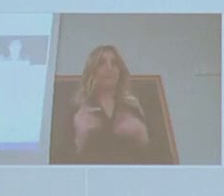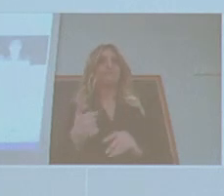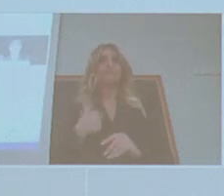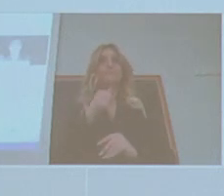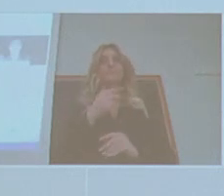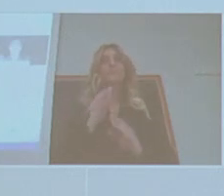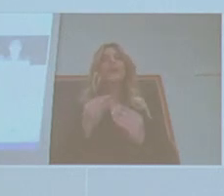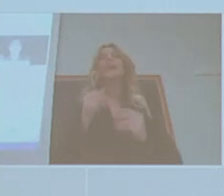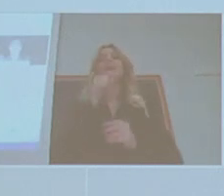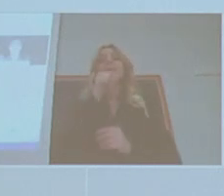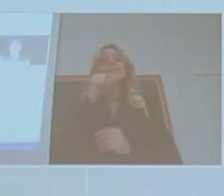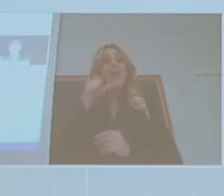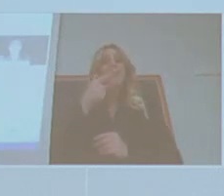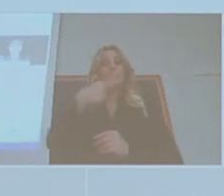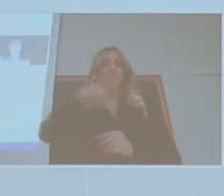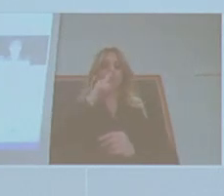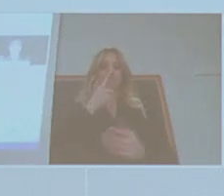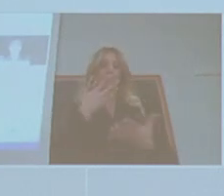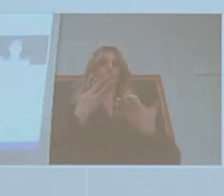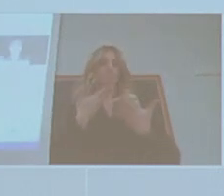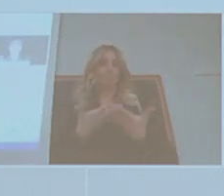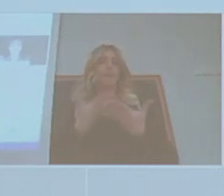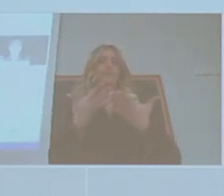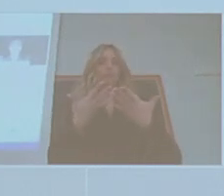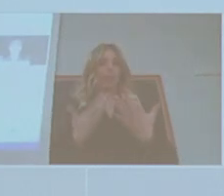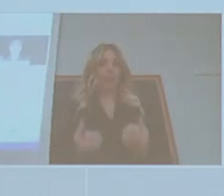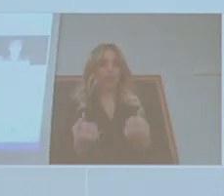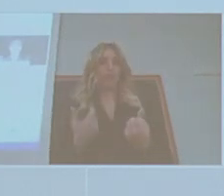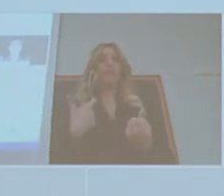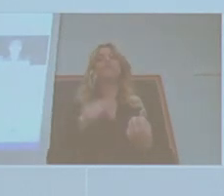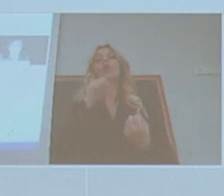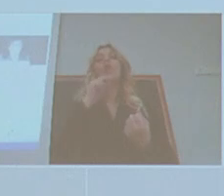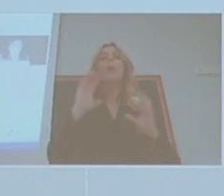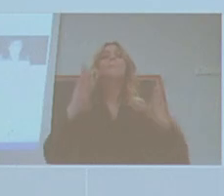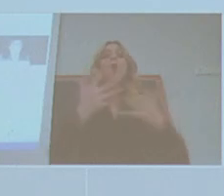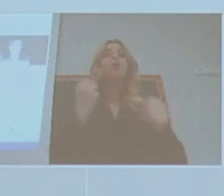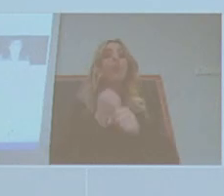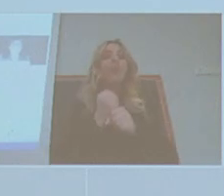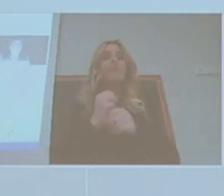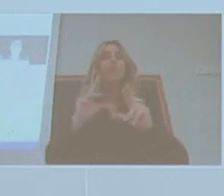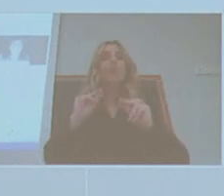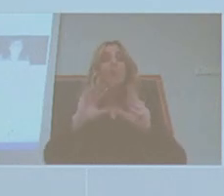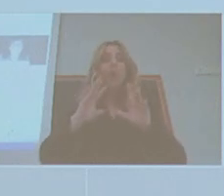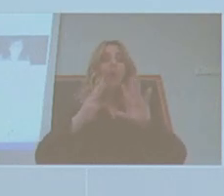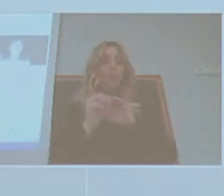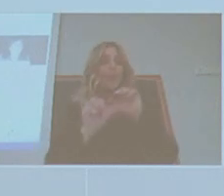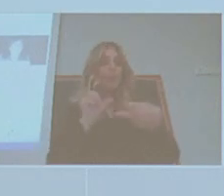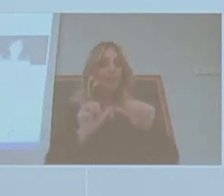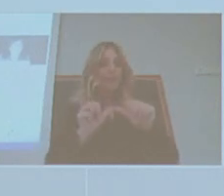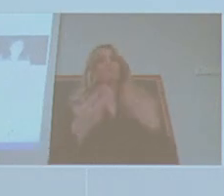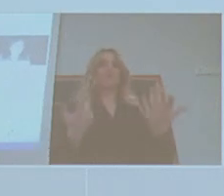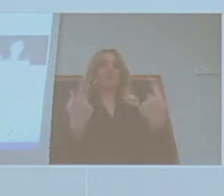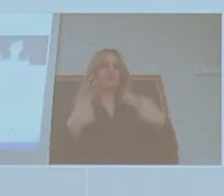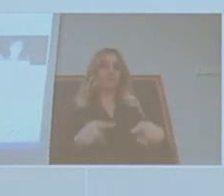tutti gli adeguamenti anche normativi del mondo del lavoro. E gli obiettivi, diciamo,